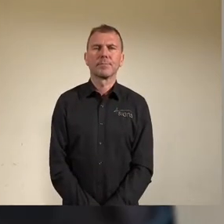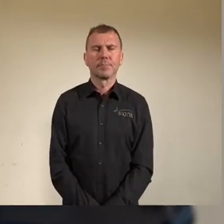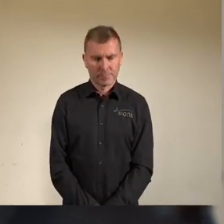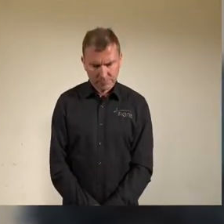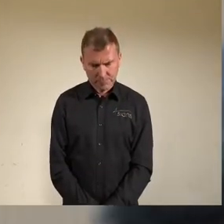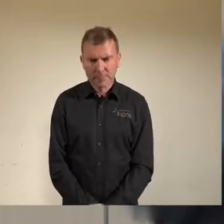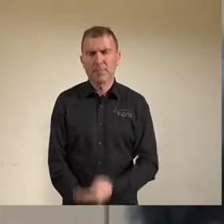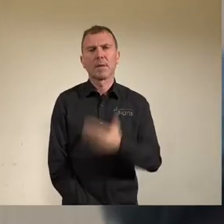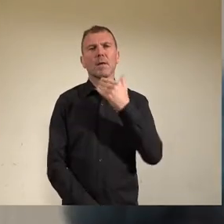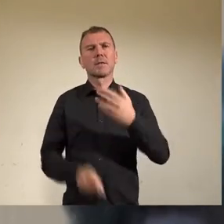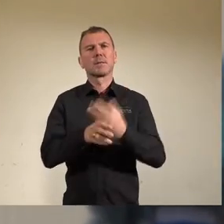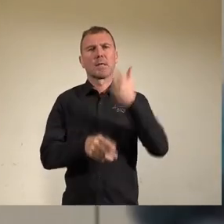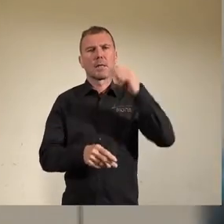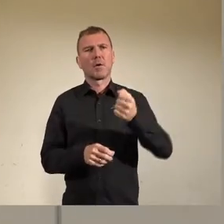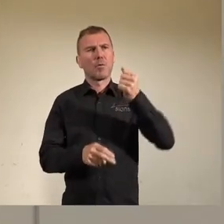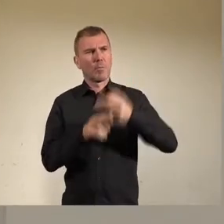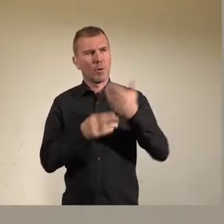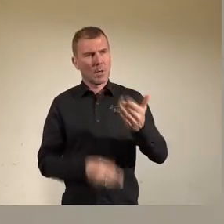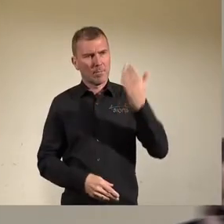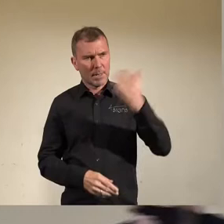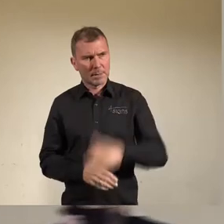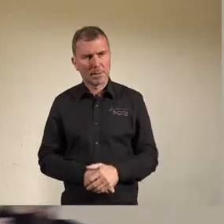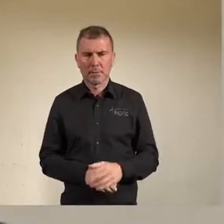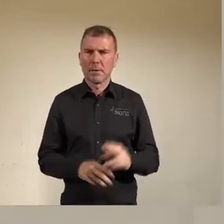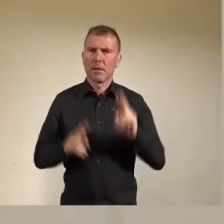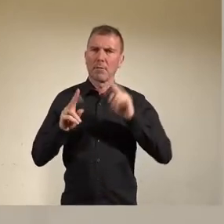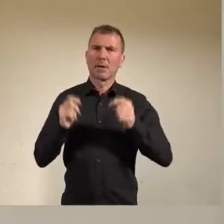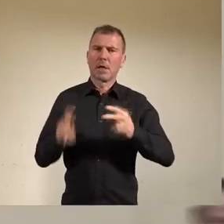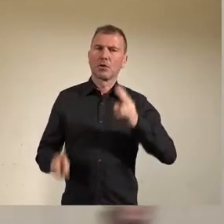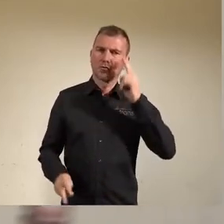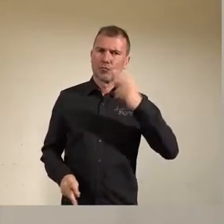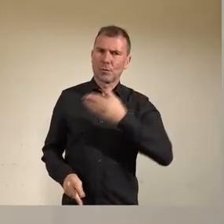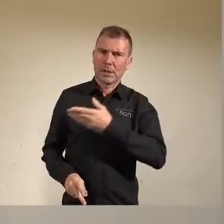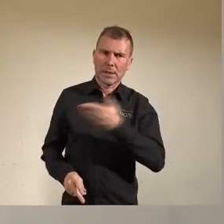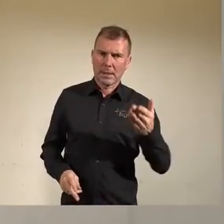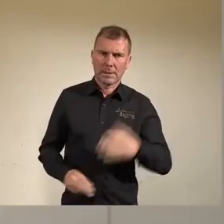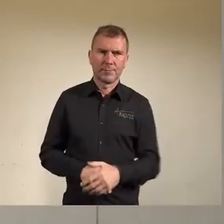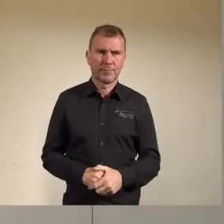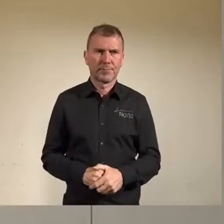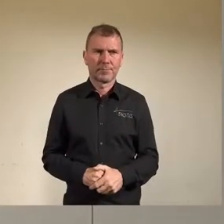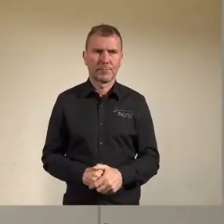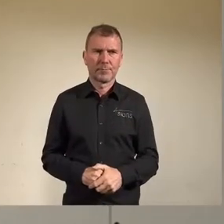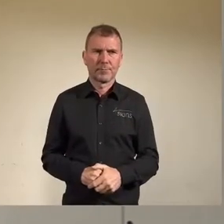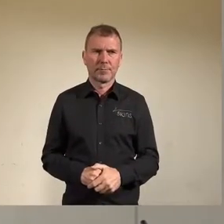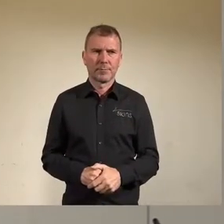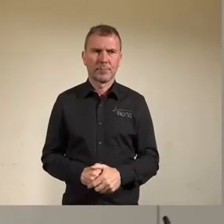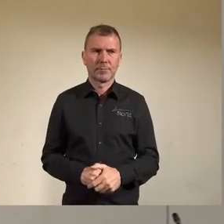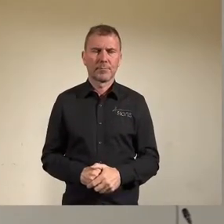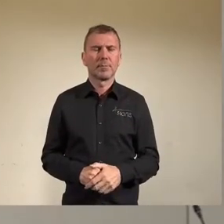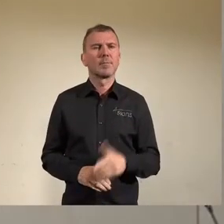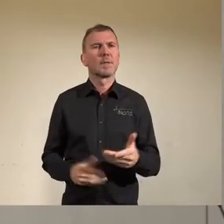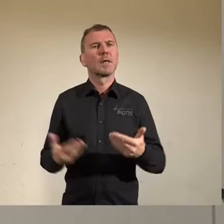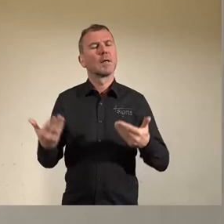Ja, vielen Dank, sehr geehrter Herr Oberbürgermeister, sehr verehrte Stadträtinnen und Stadträte. Der